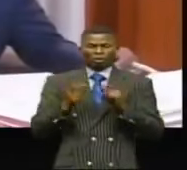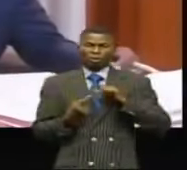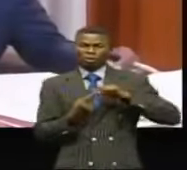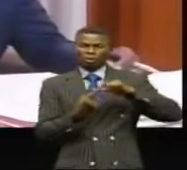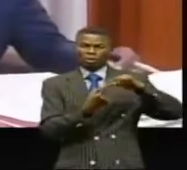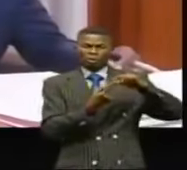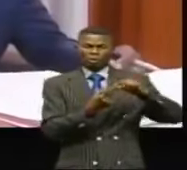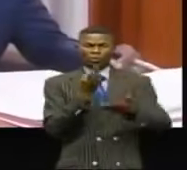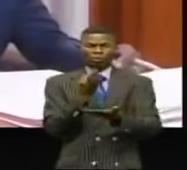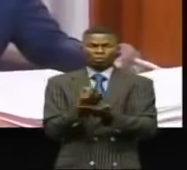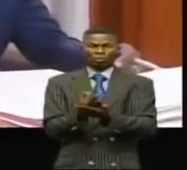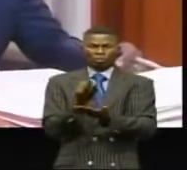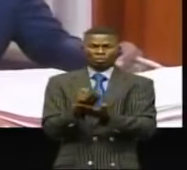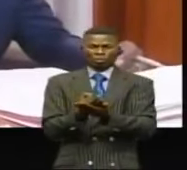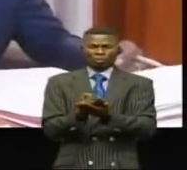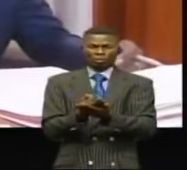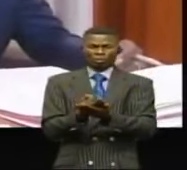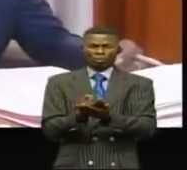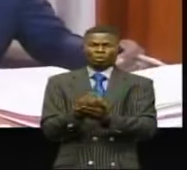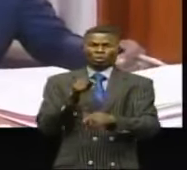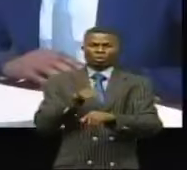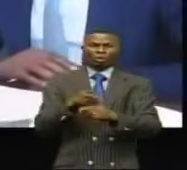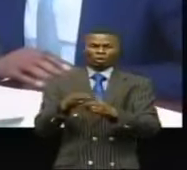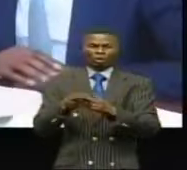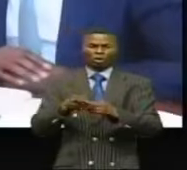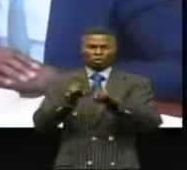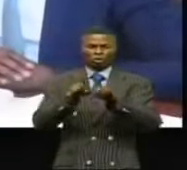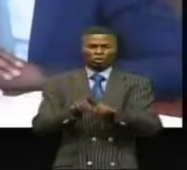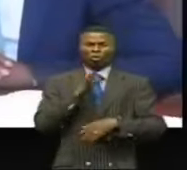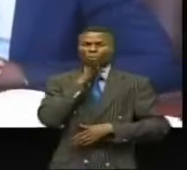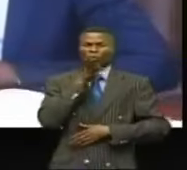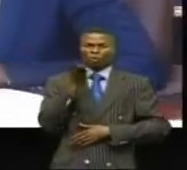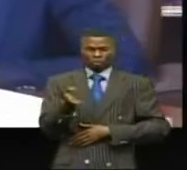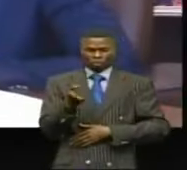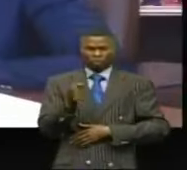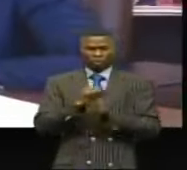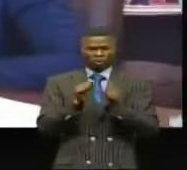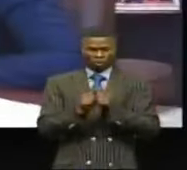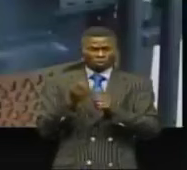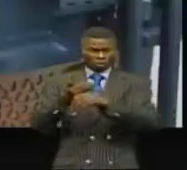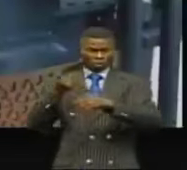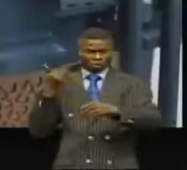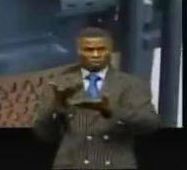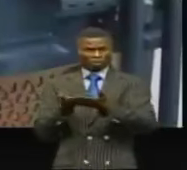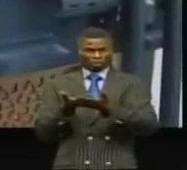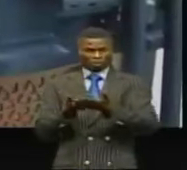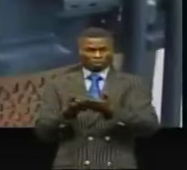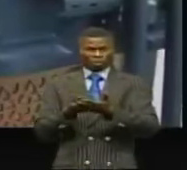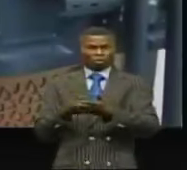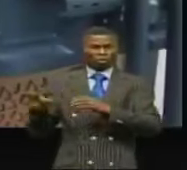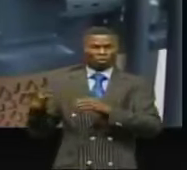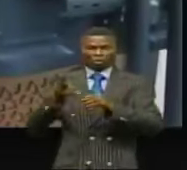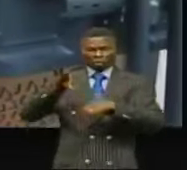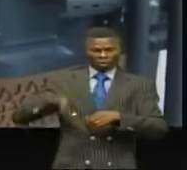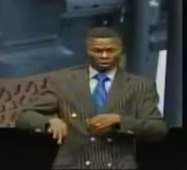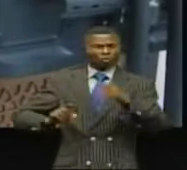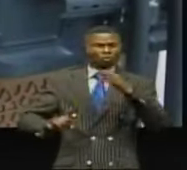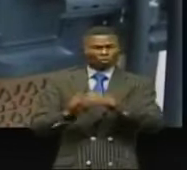dans les financements à moyen et long terme. Considérant ce qui précède et les manifestations d'intérêt spontané